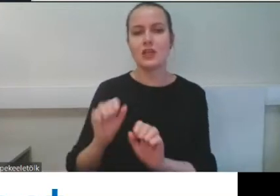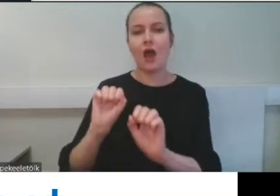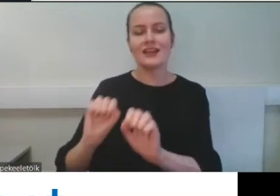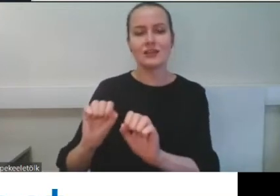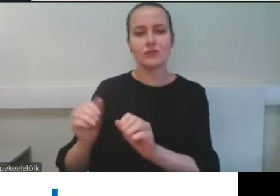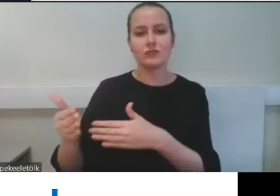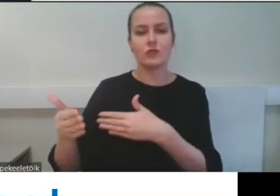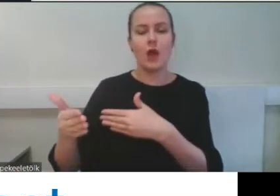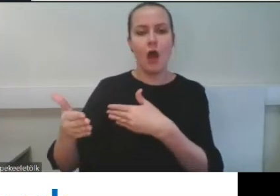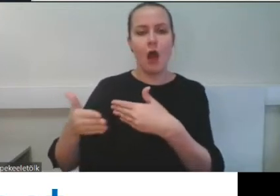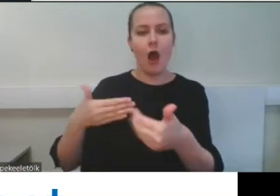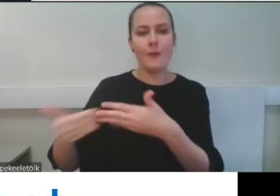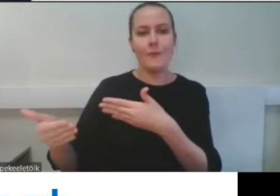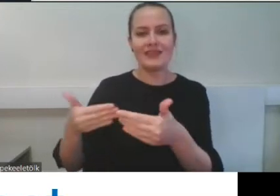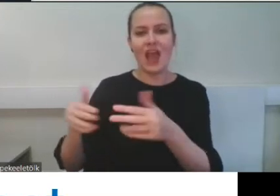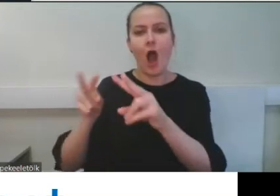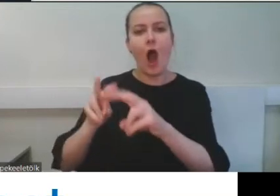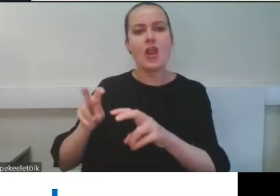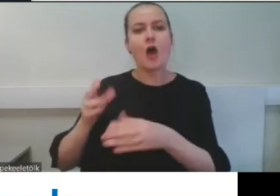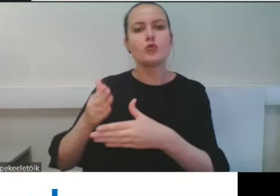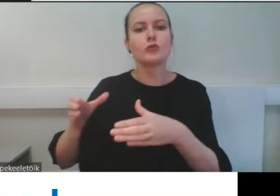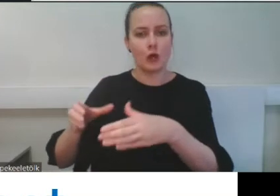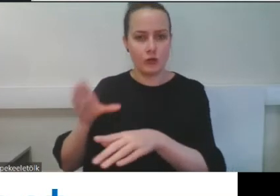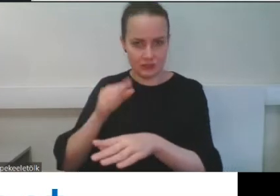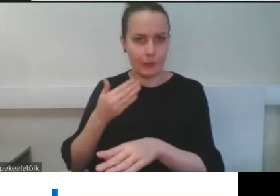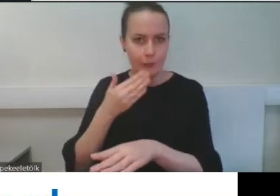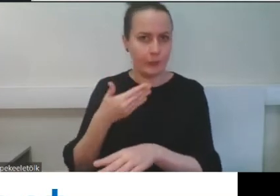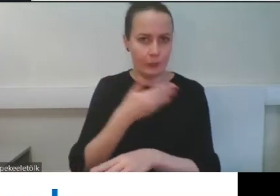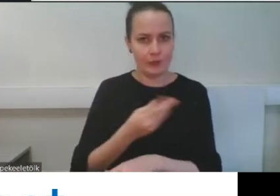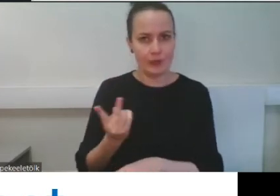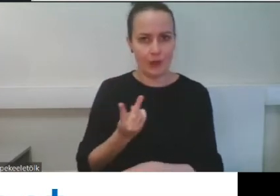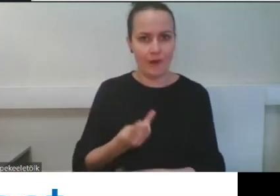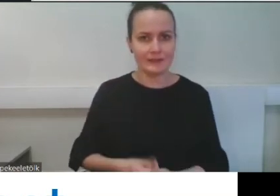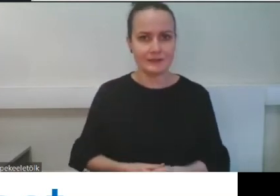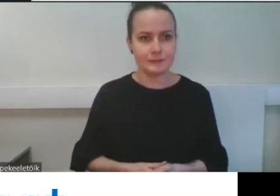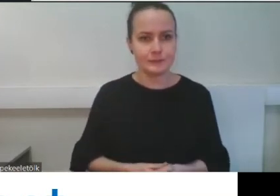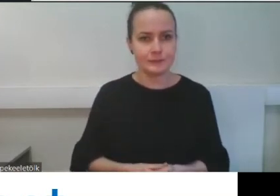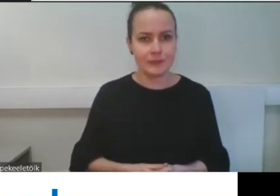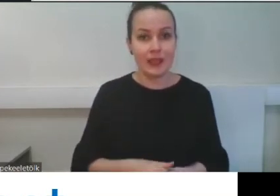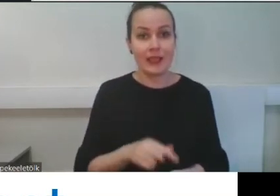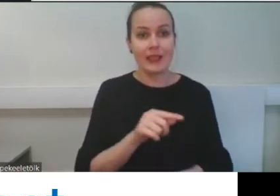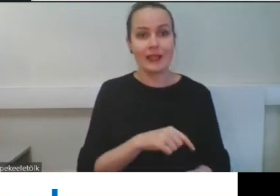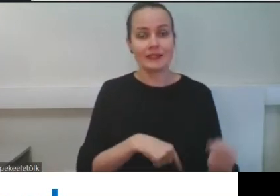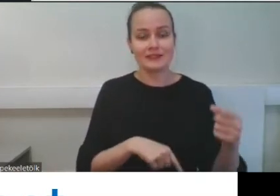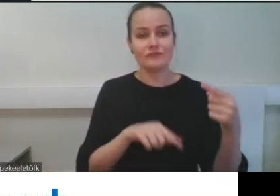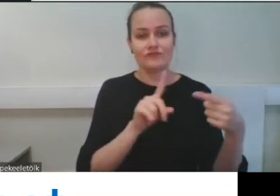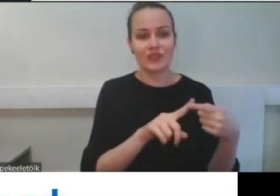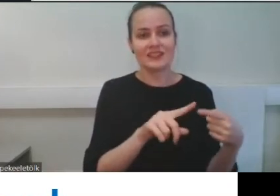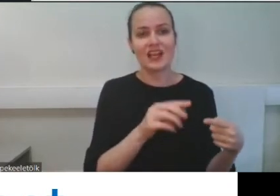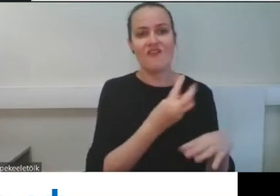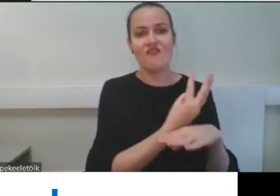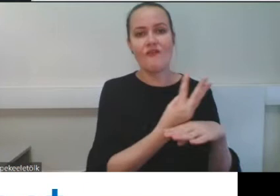toon siia sellised põhilised andmebaasid , kust meie statistikat kasutame ja ise